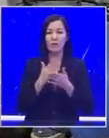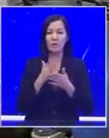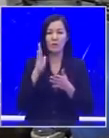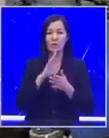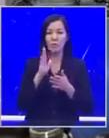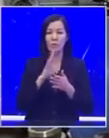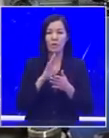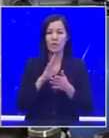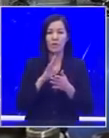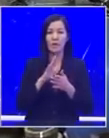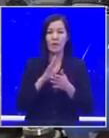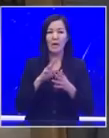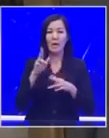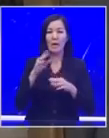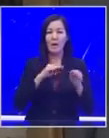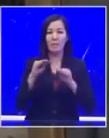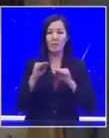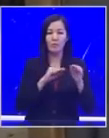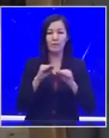нәрі мына құрылғылар арқылы тарайды.